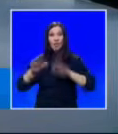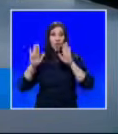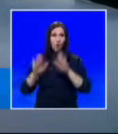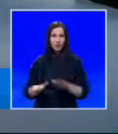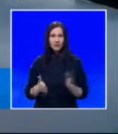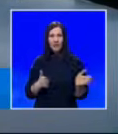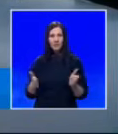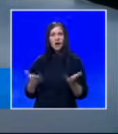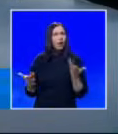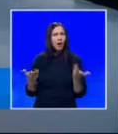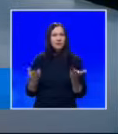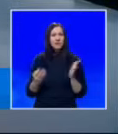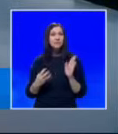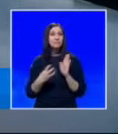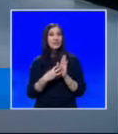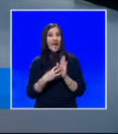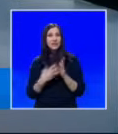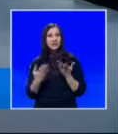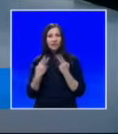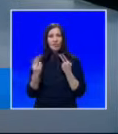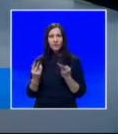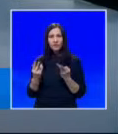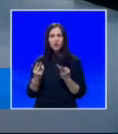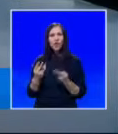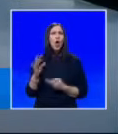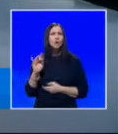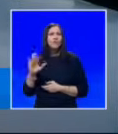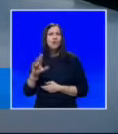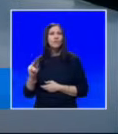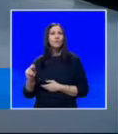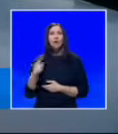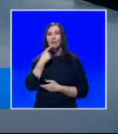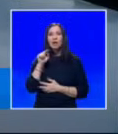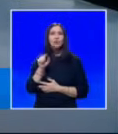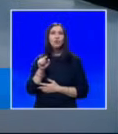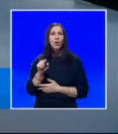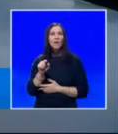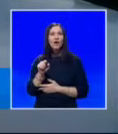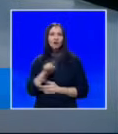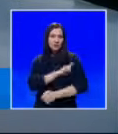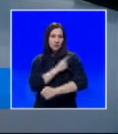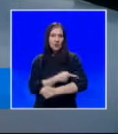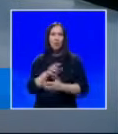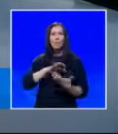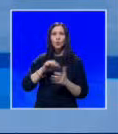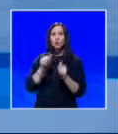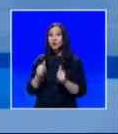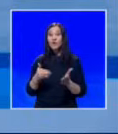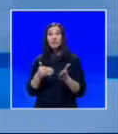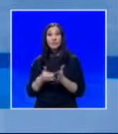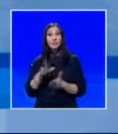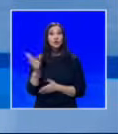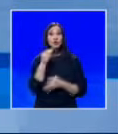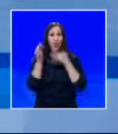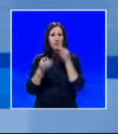остава. Какви са знаците? Какво виждате, Ружа? Вие заговорихте за това, че са силно политически фигури, въпреки че